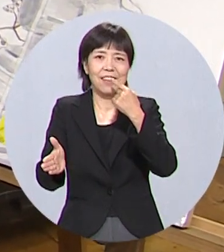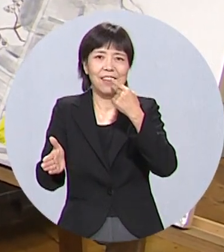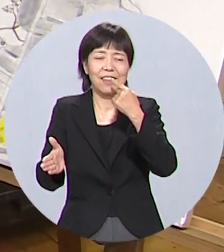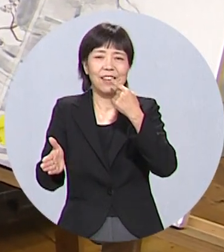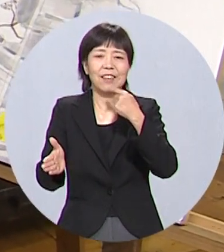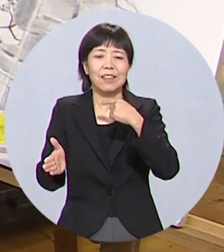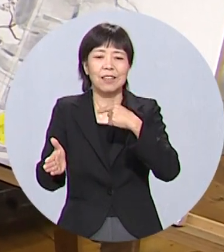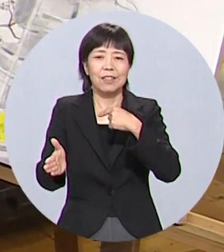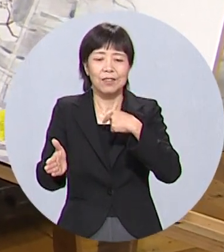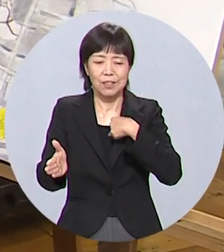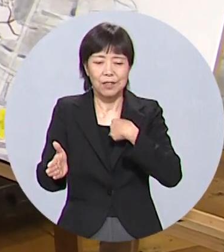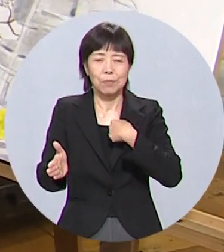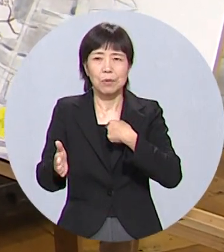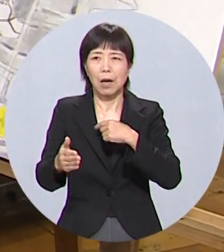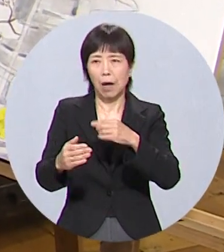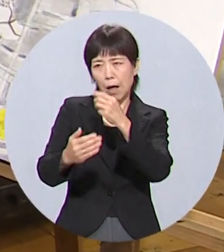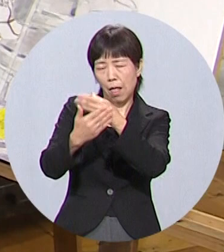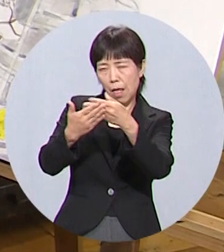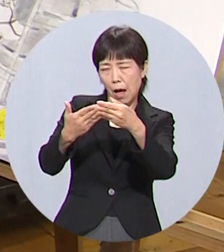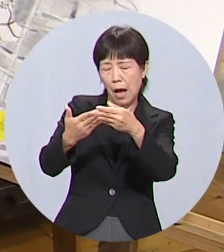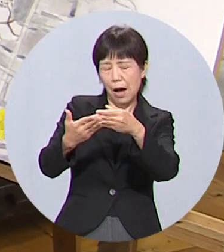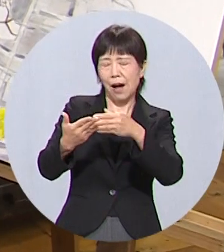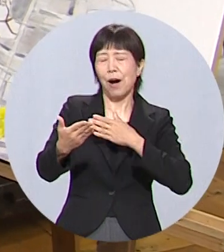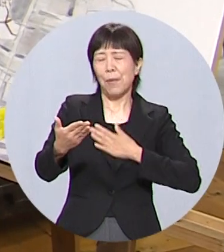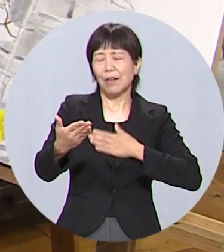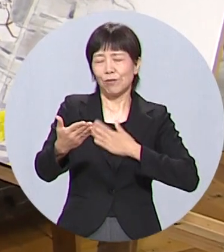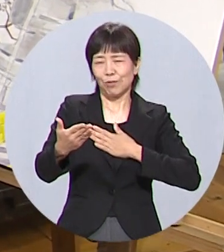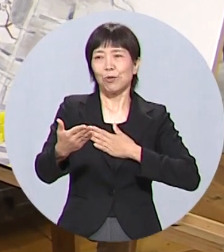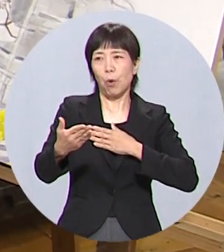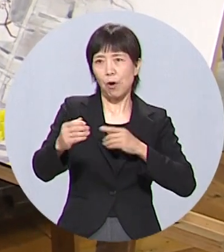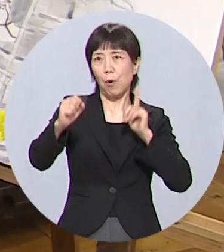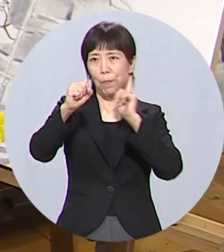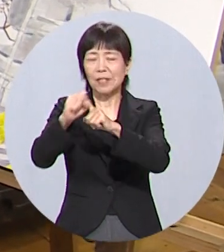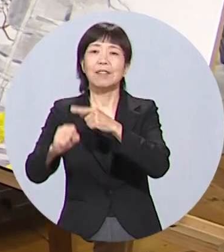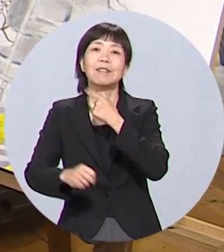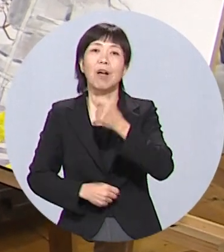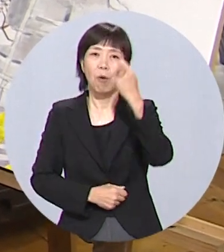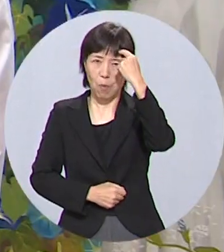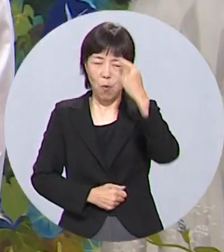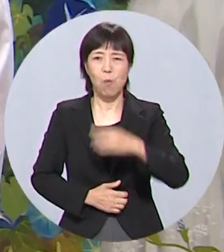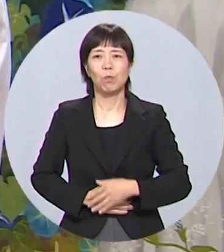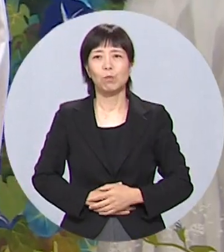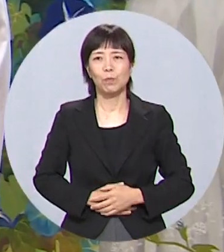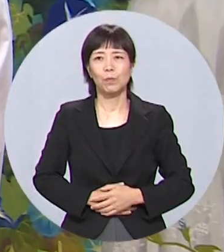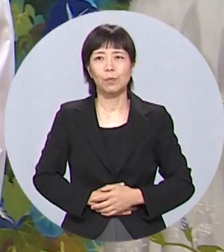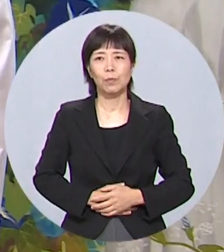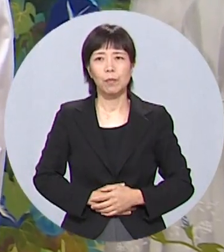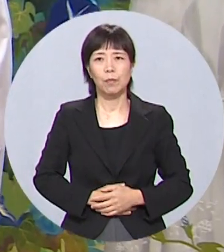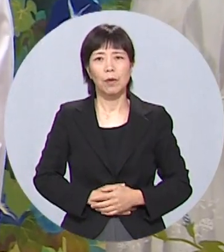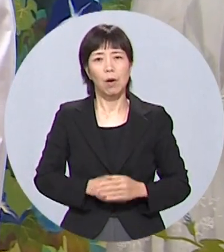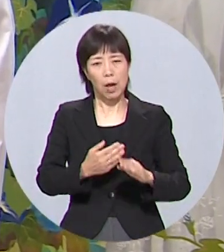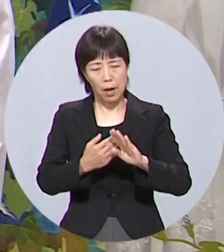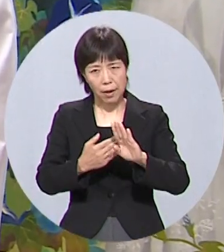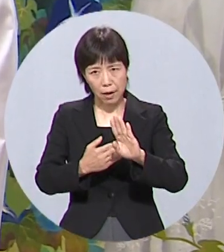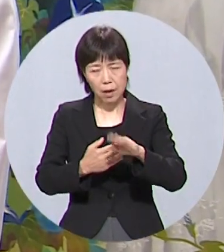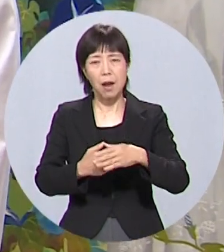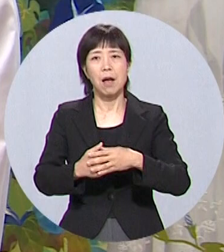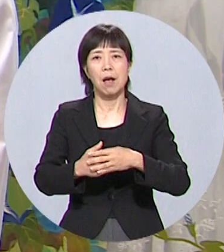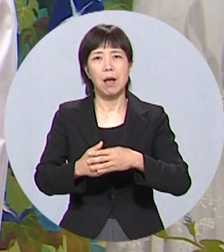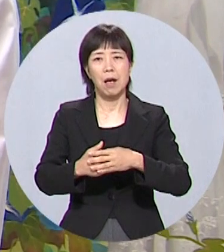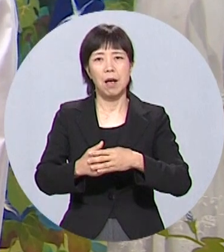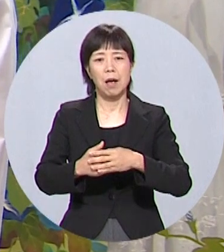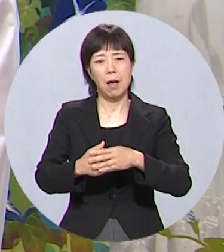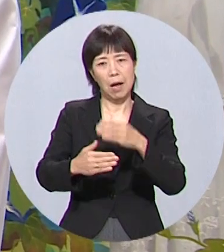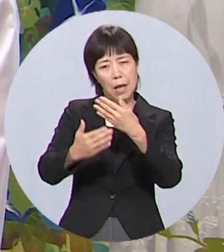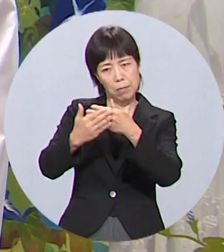自分の満足のいく作品を作れるようになりたいなと思っています。そのこれから取り組む